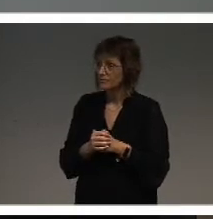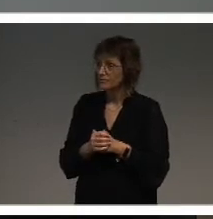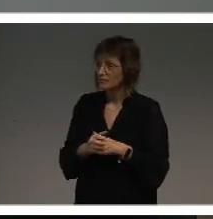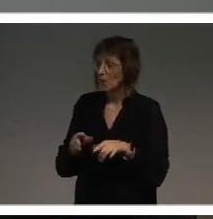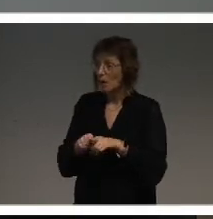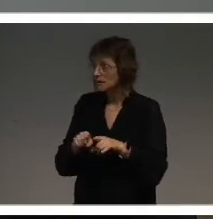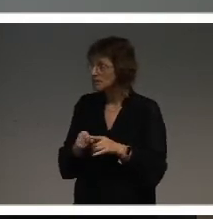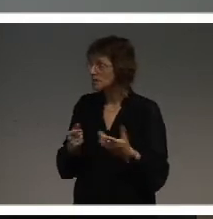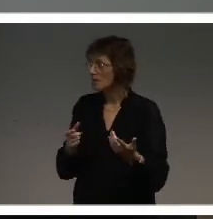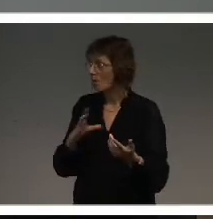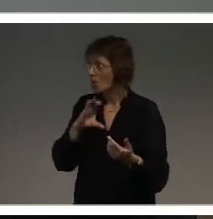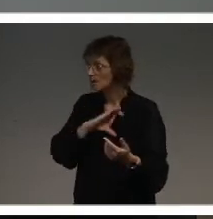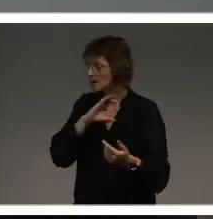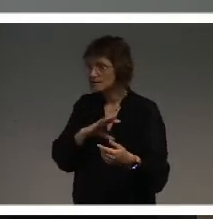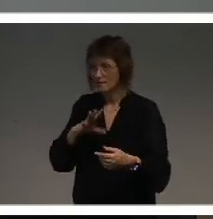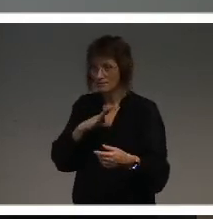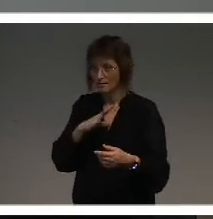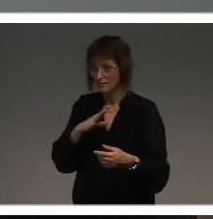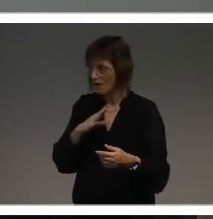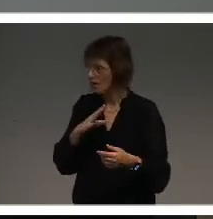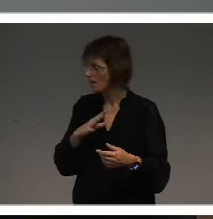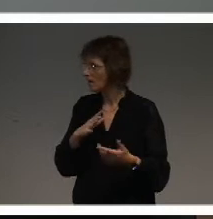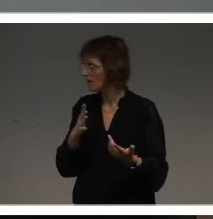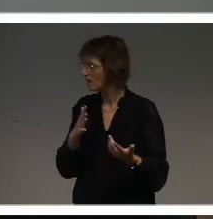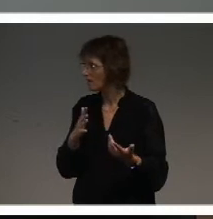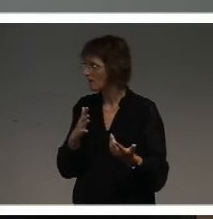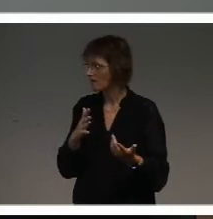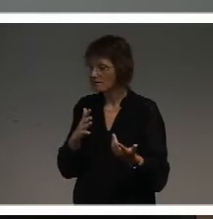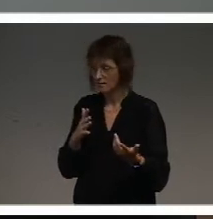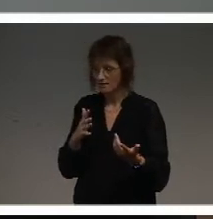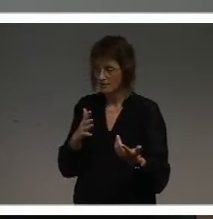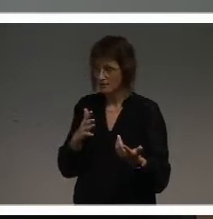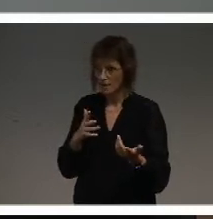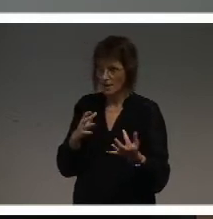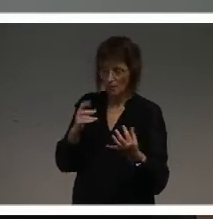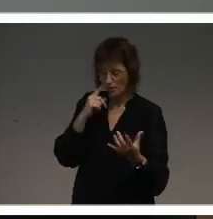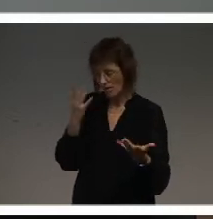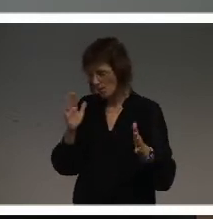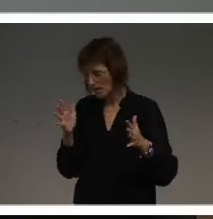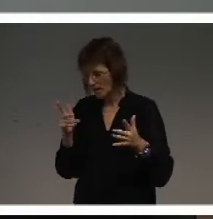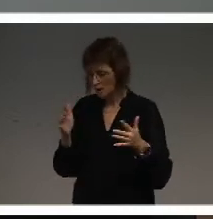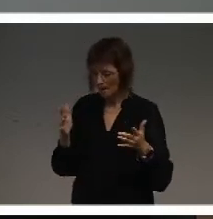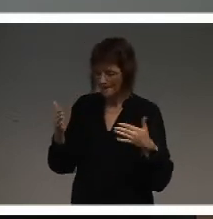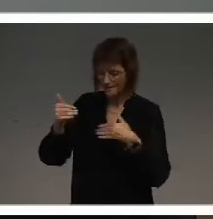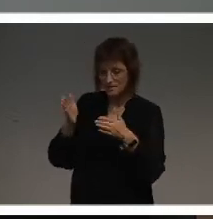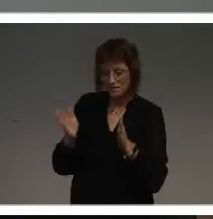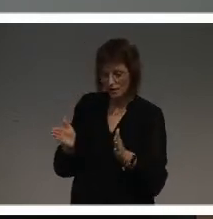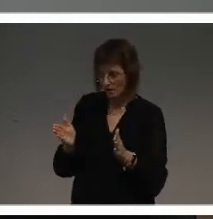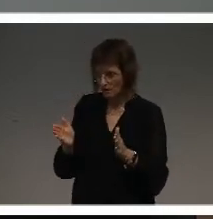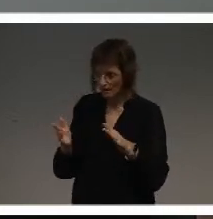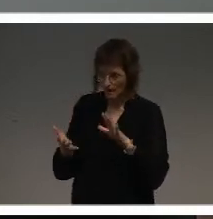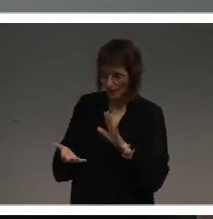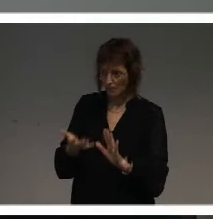une caractéristique plus affinée du type de domaine qu'on retrouvait et du type de